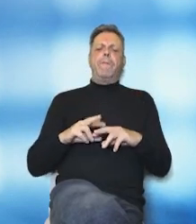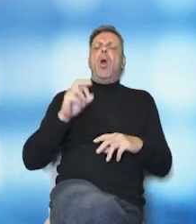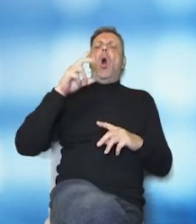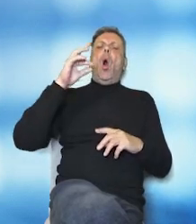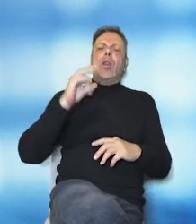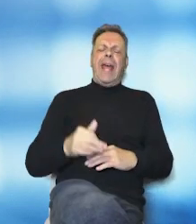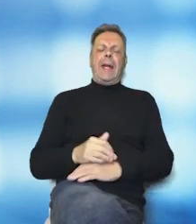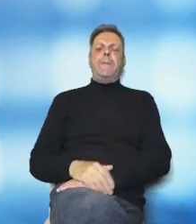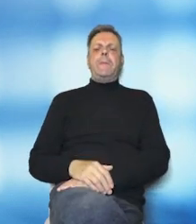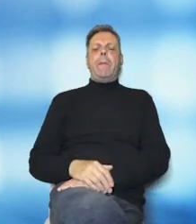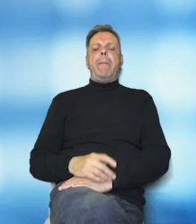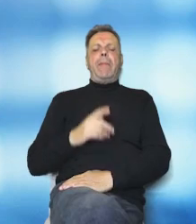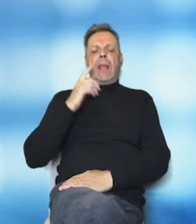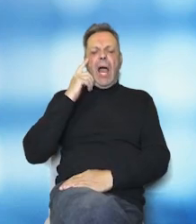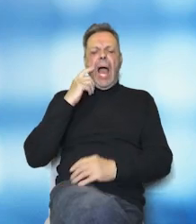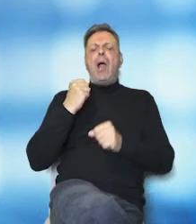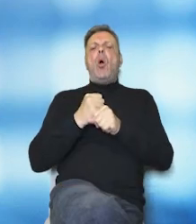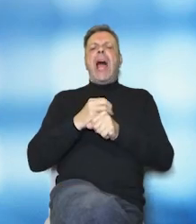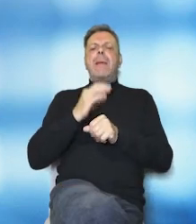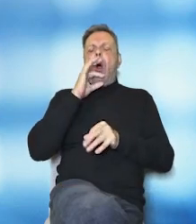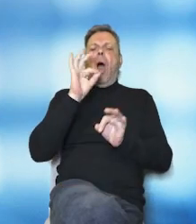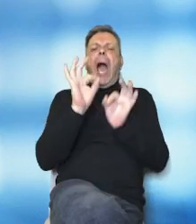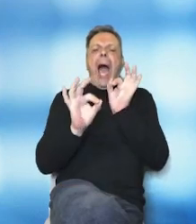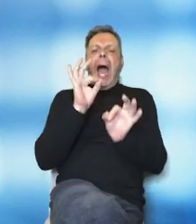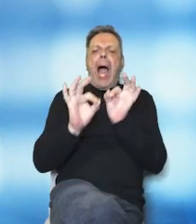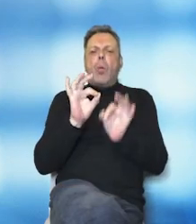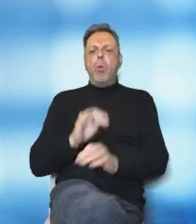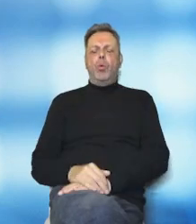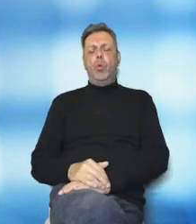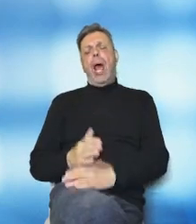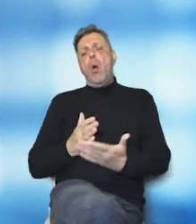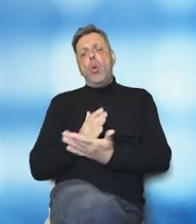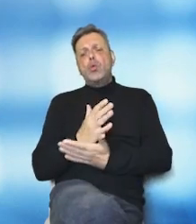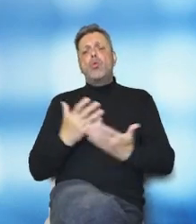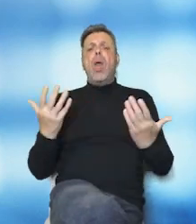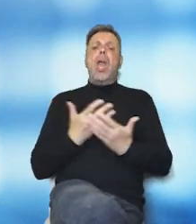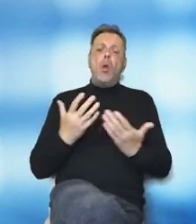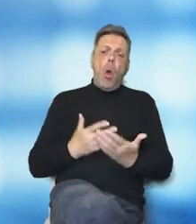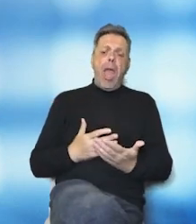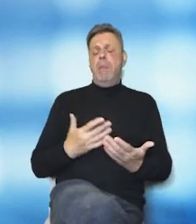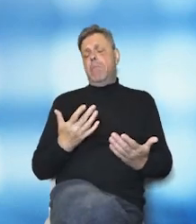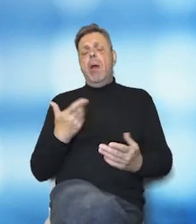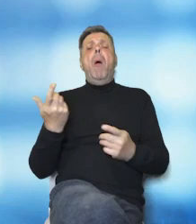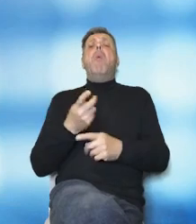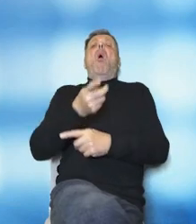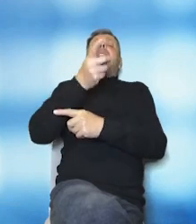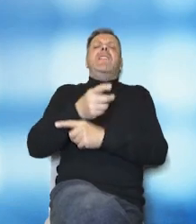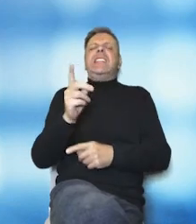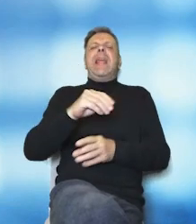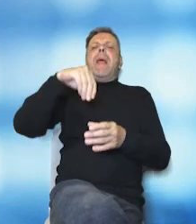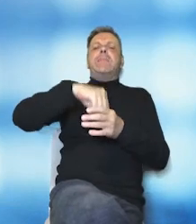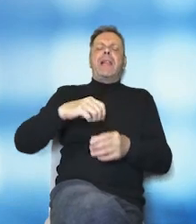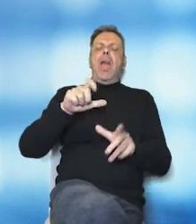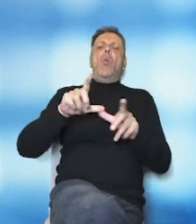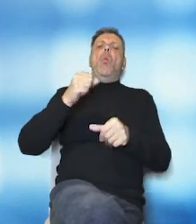ako radi možda akupunkturu, neke usluge koje inače po definiciji ne spadaju u